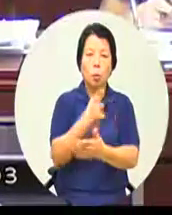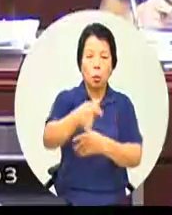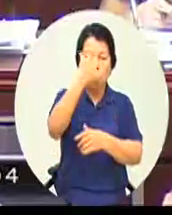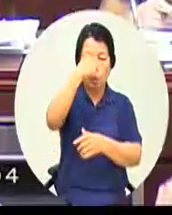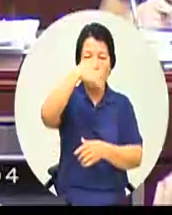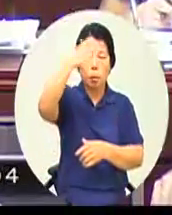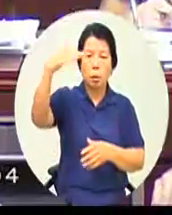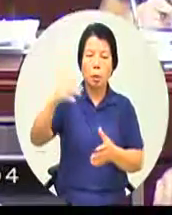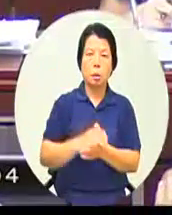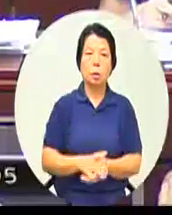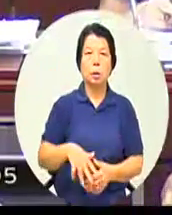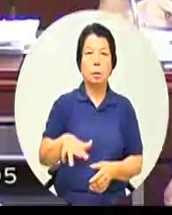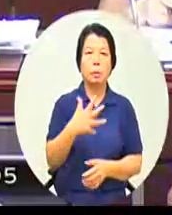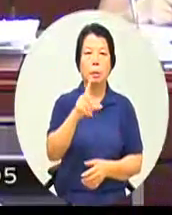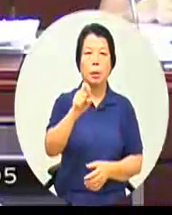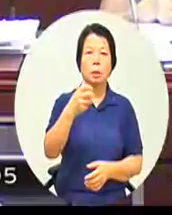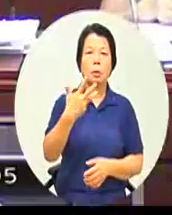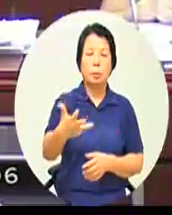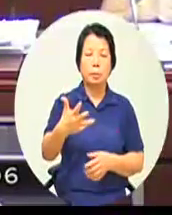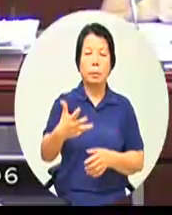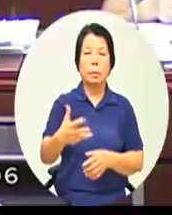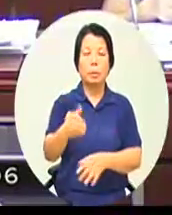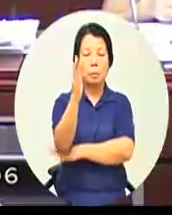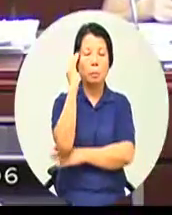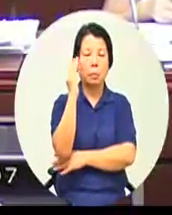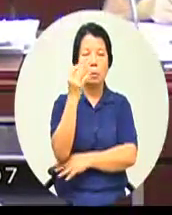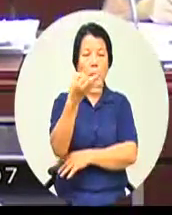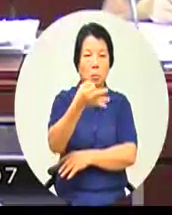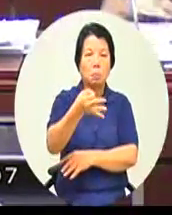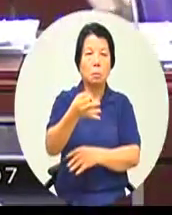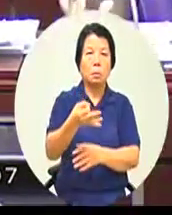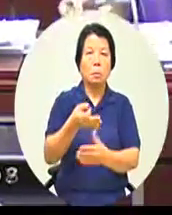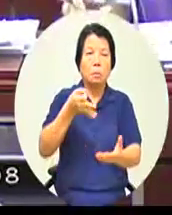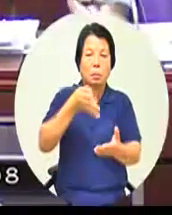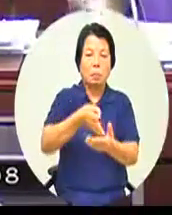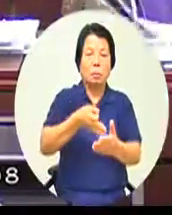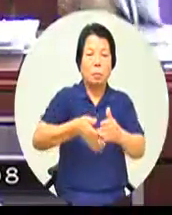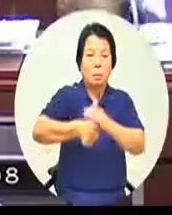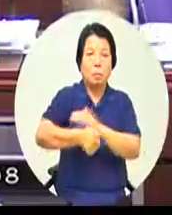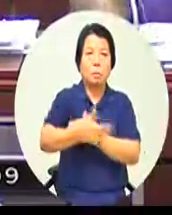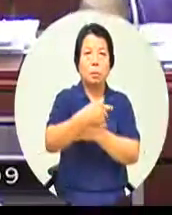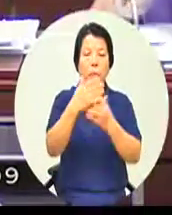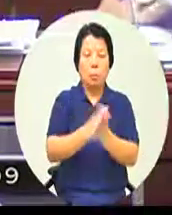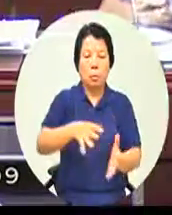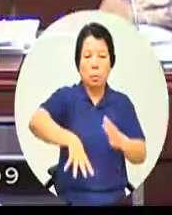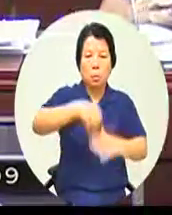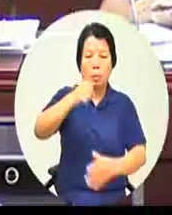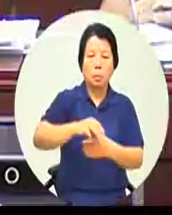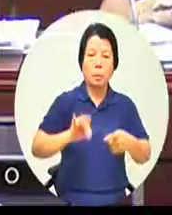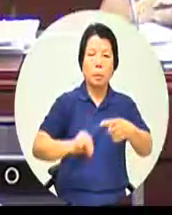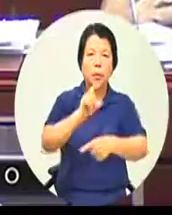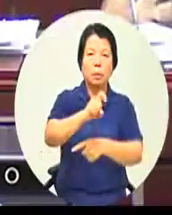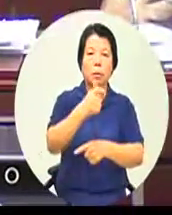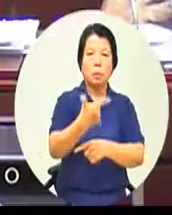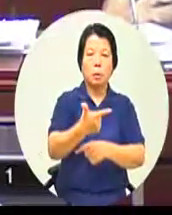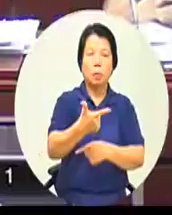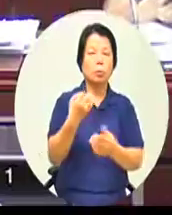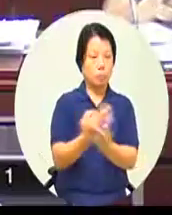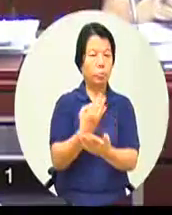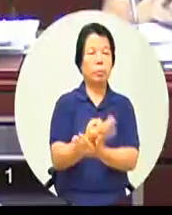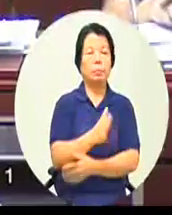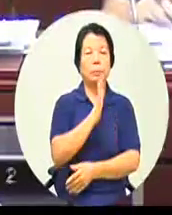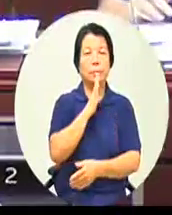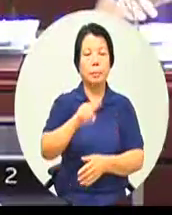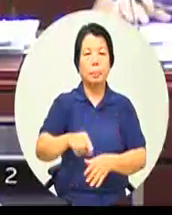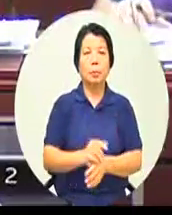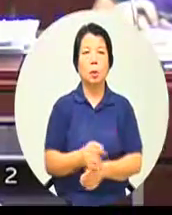有818个公幼的名额，所以今年上半年的抽签率哦只有16%，其实是非常少的。所以议员的服务